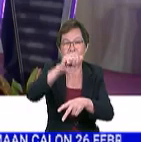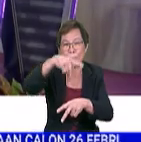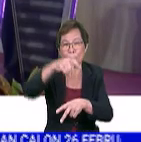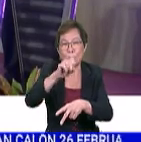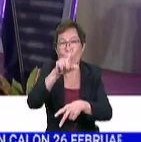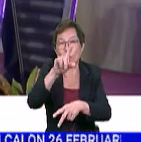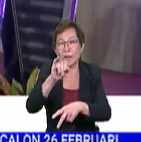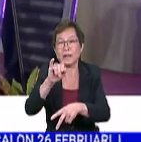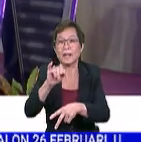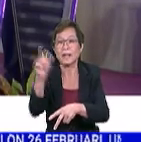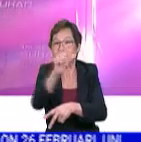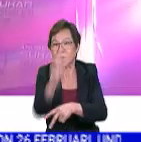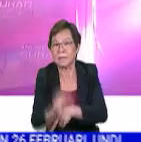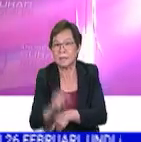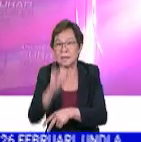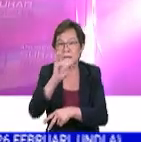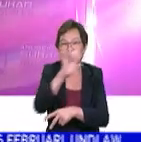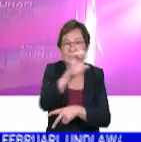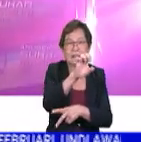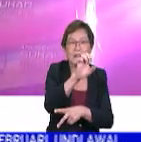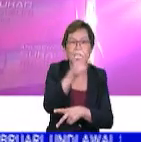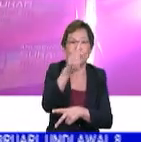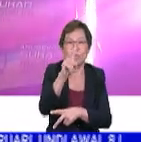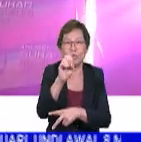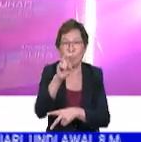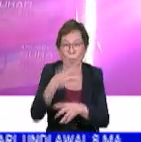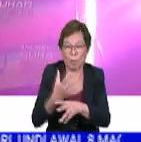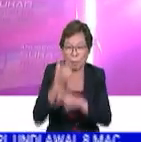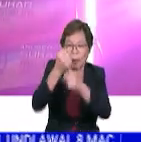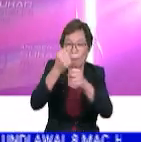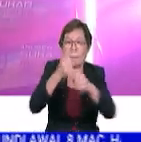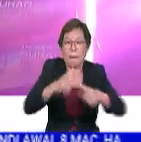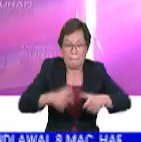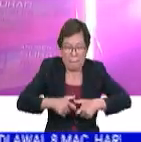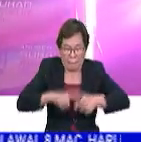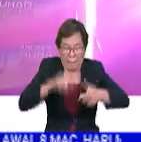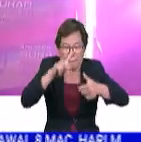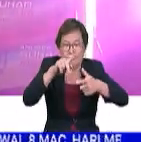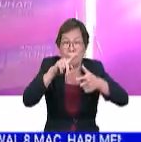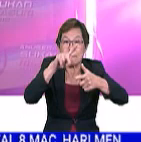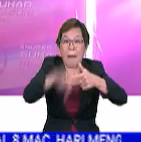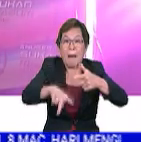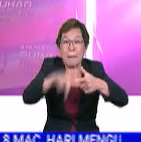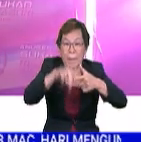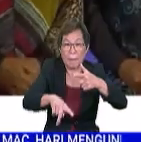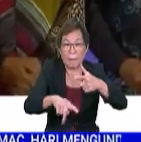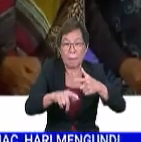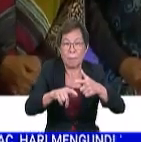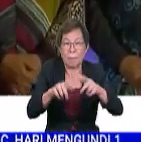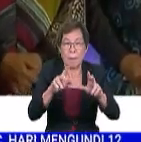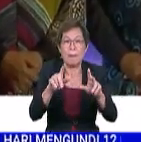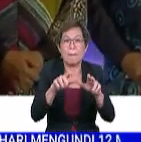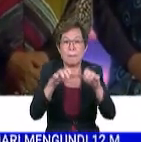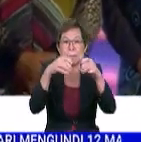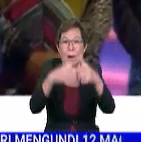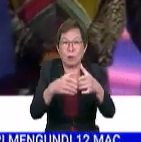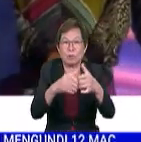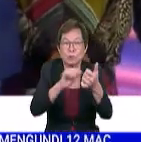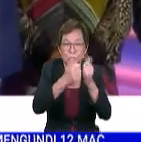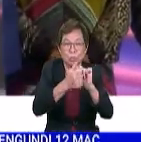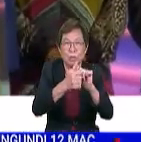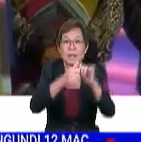Mereka lagi pun pula merupakan pemenang tingkat Tera acara berpasukan wanita pada sukan sea Filipina